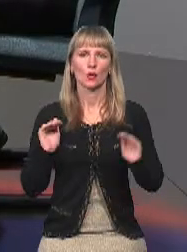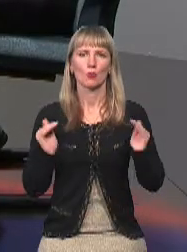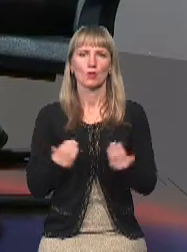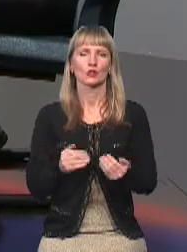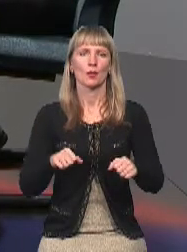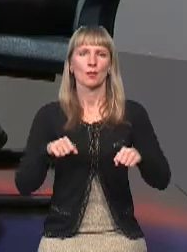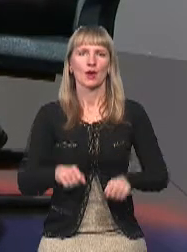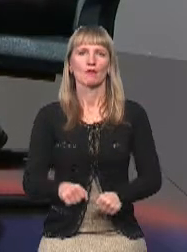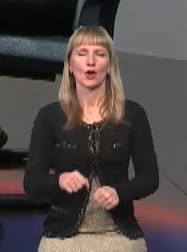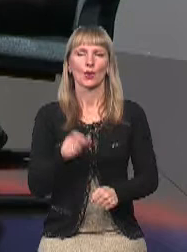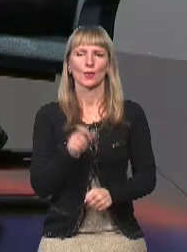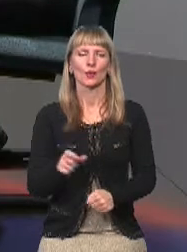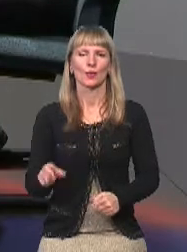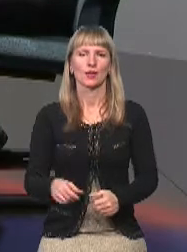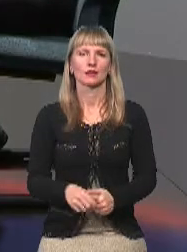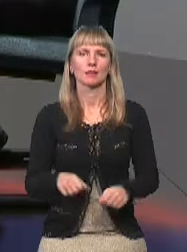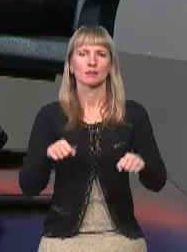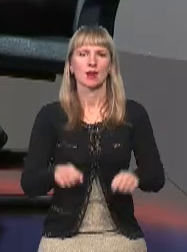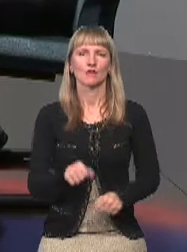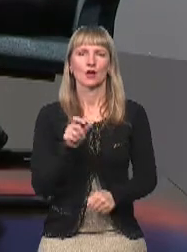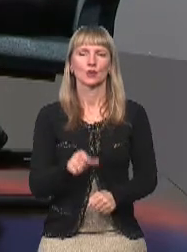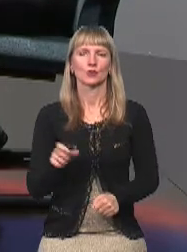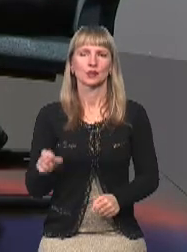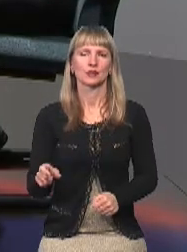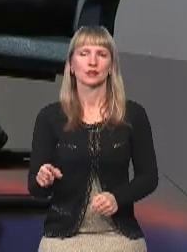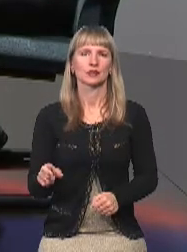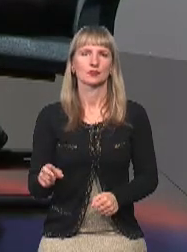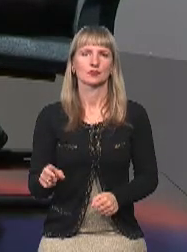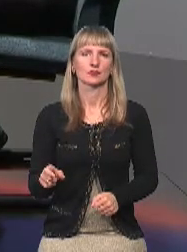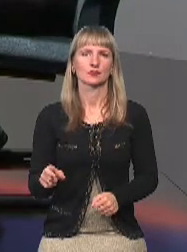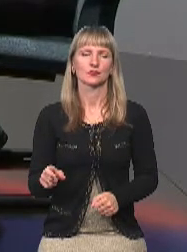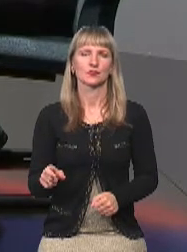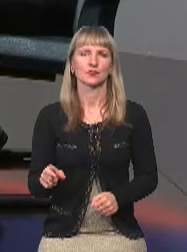Тоді ущемлялися чоловічні права. Права людини – це коли…